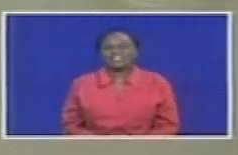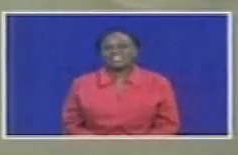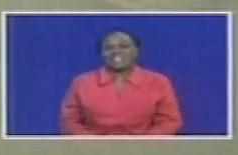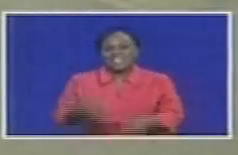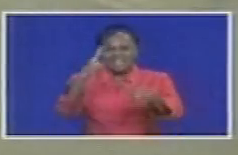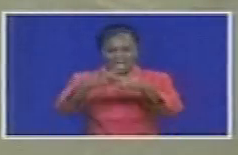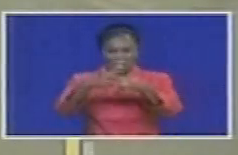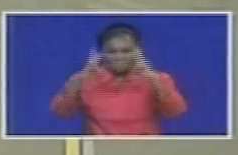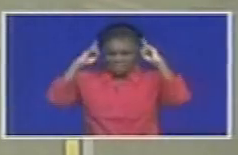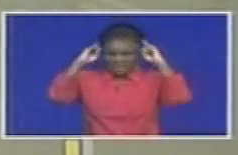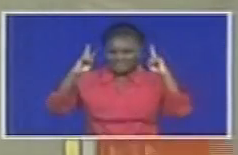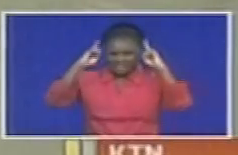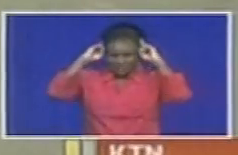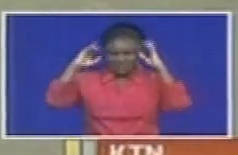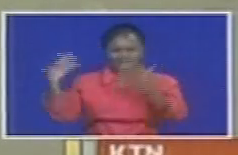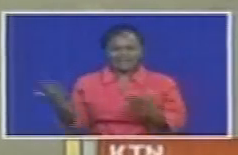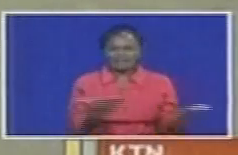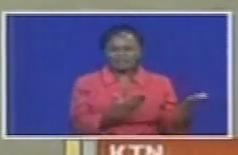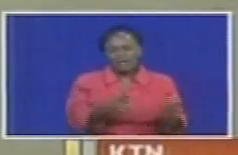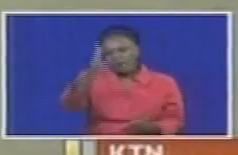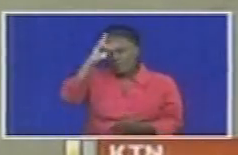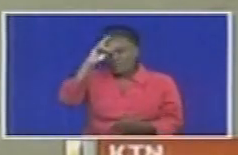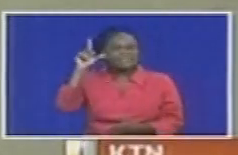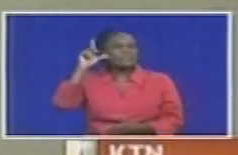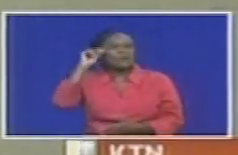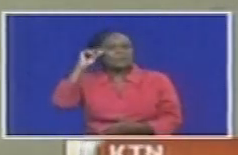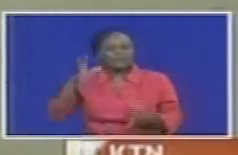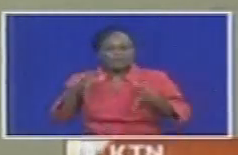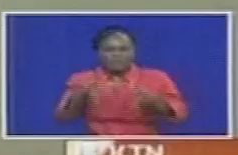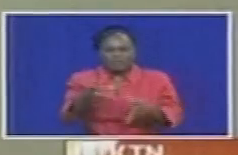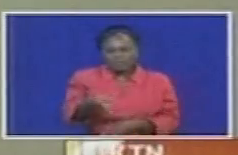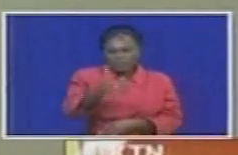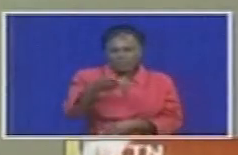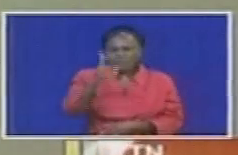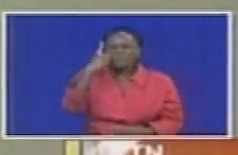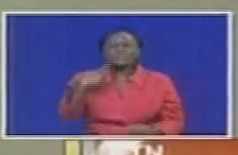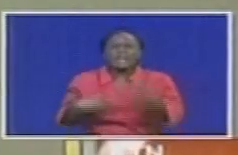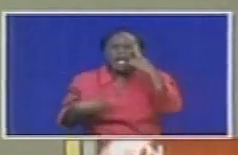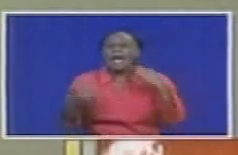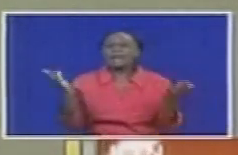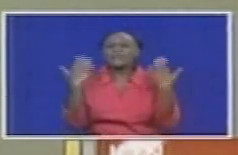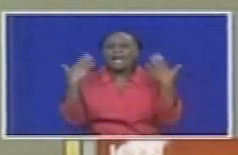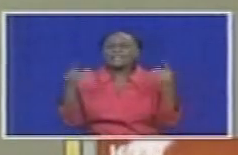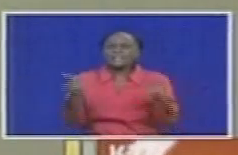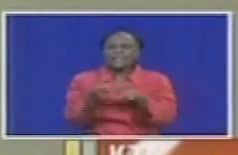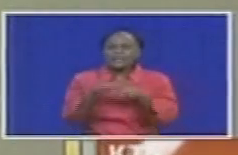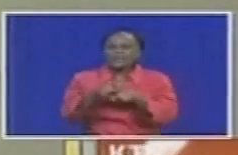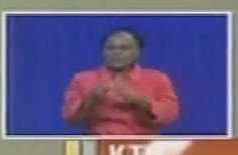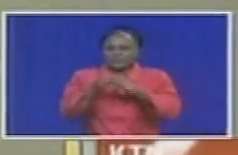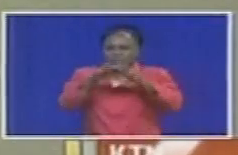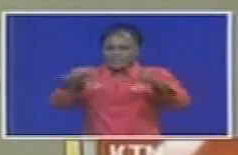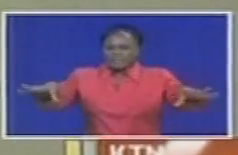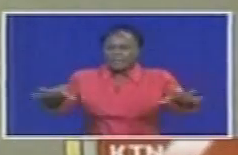Naitwa Mashirima Kapombe, karibu. Polisi mjini Mombasa wamelazimika kufyatua risasi angani na vitoa machozi kuwatawanya